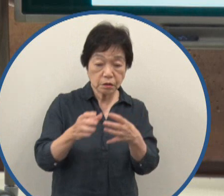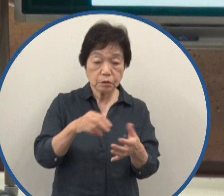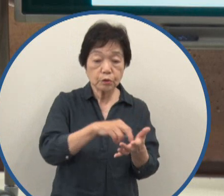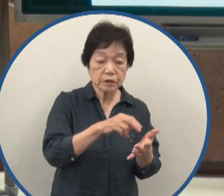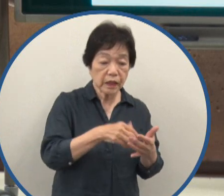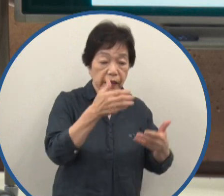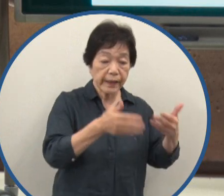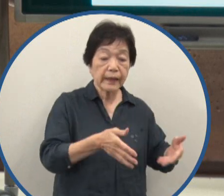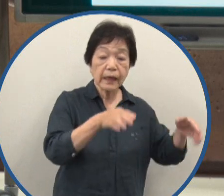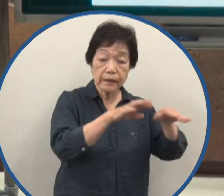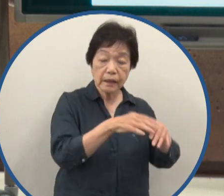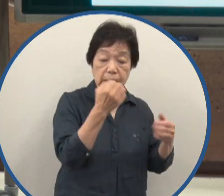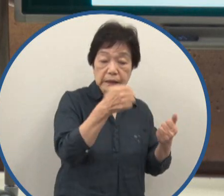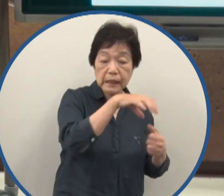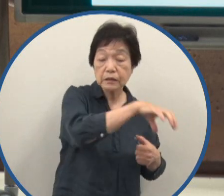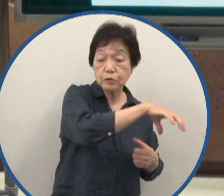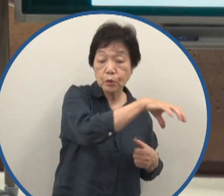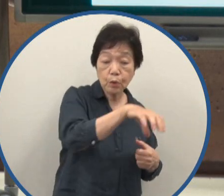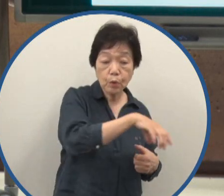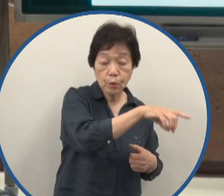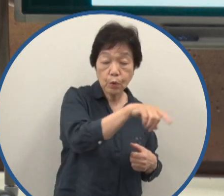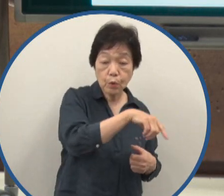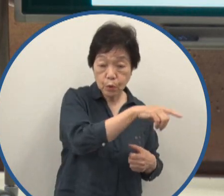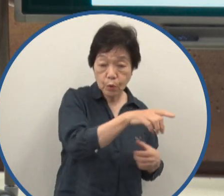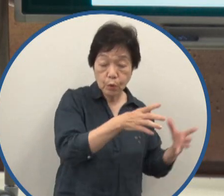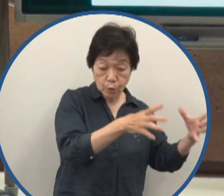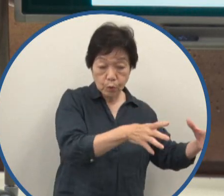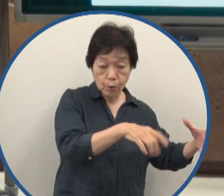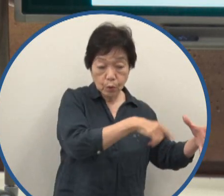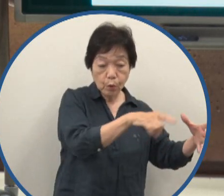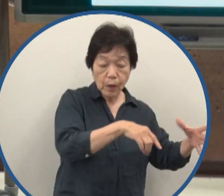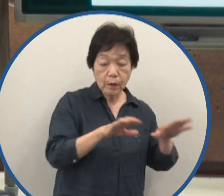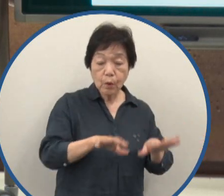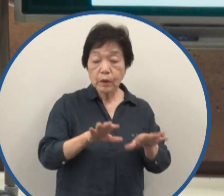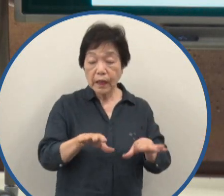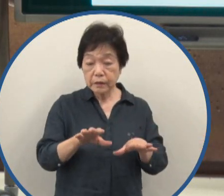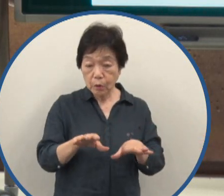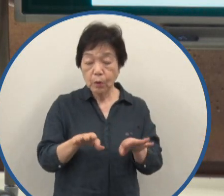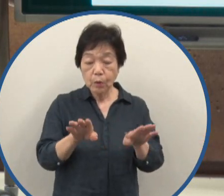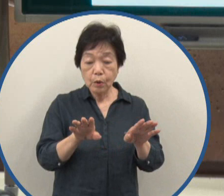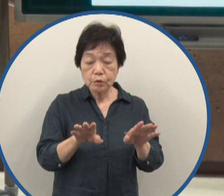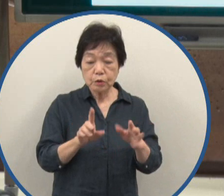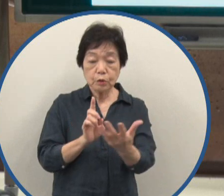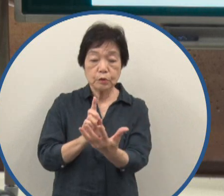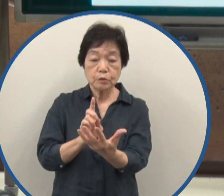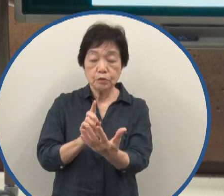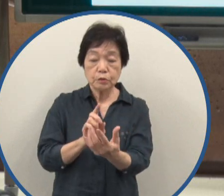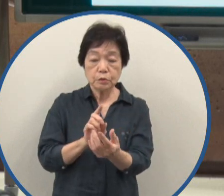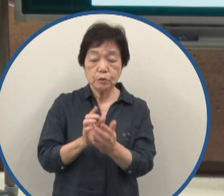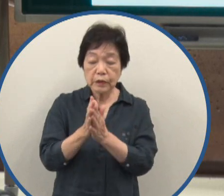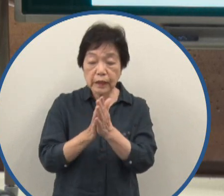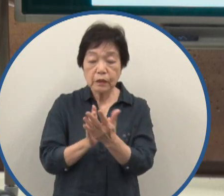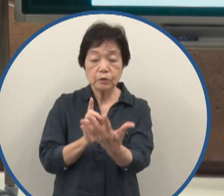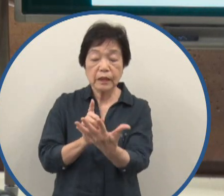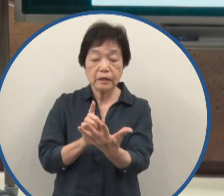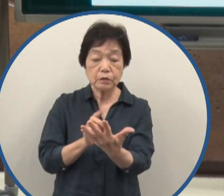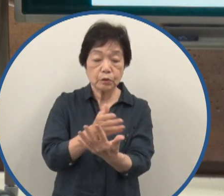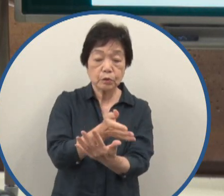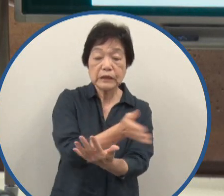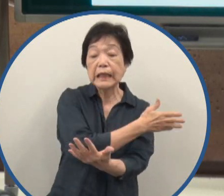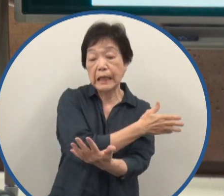映画館が劇場等ということに区分しておりまして、そこがあの今回の対象要請の対象としているものでは